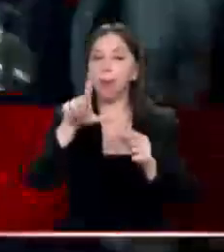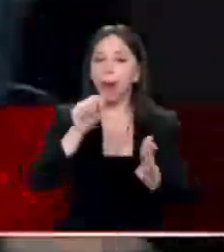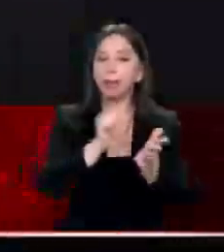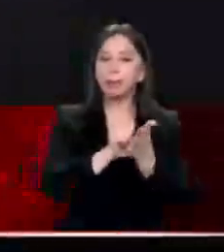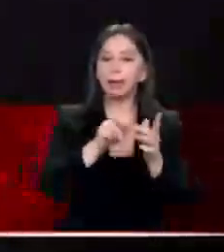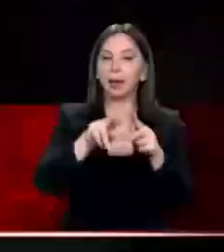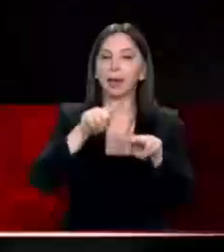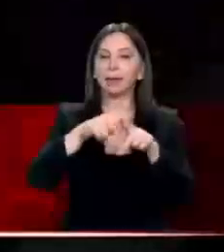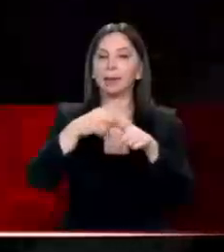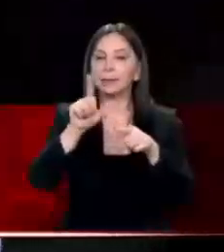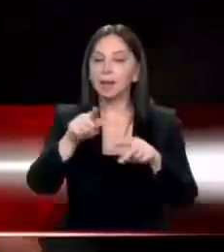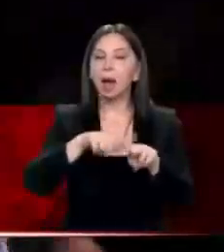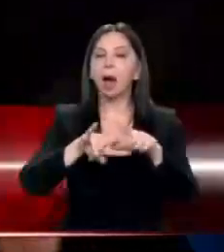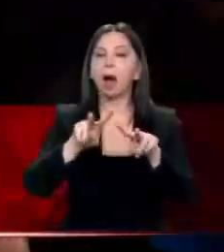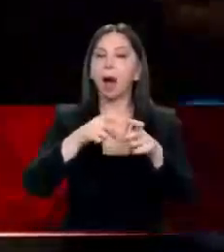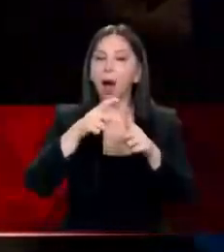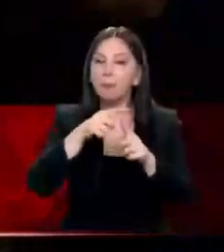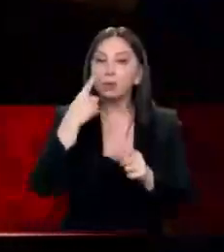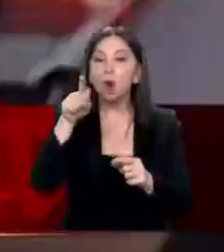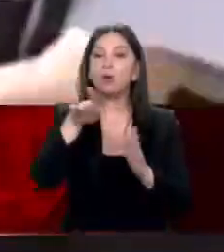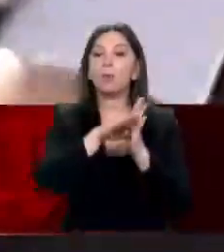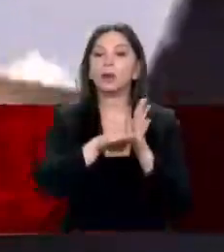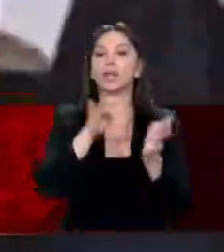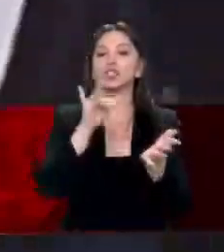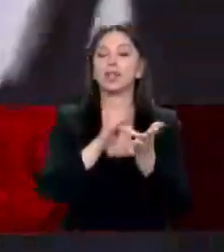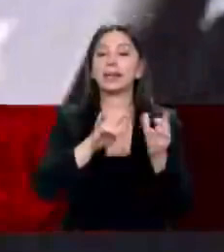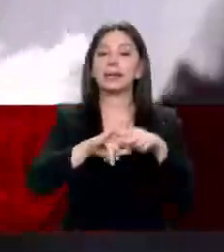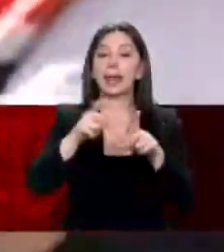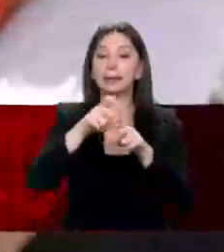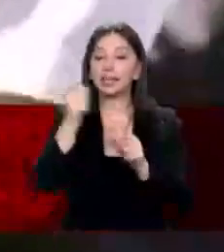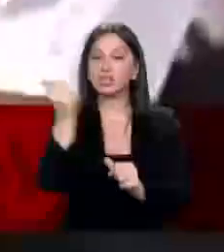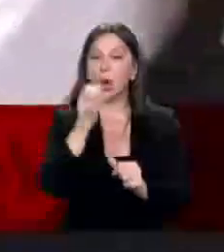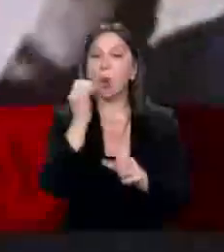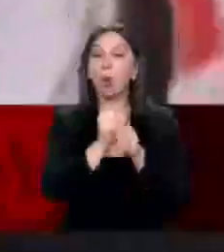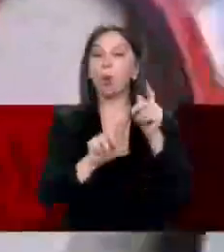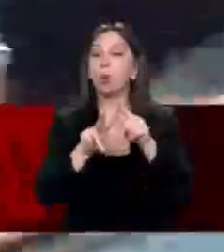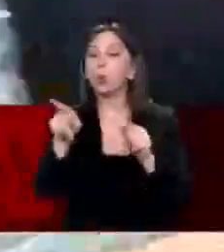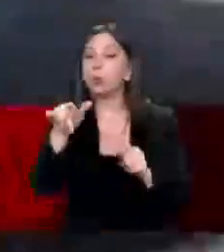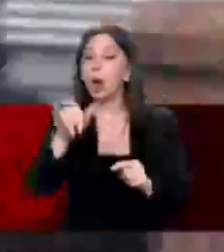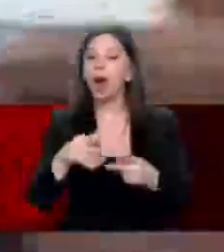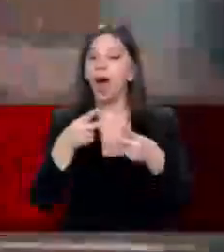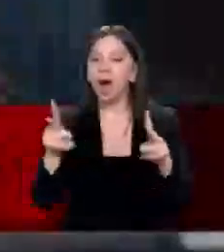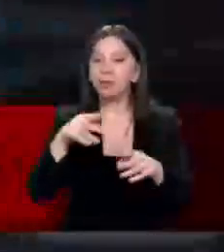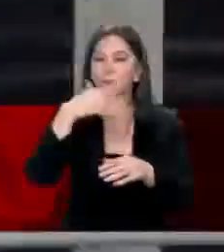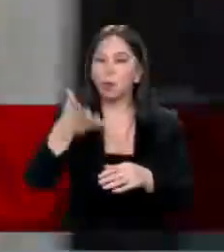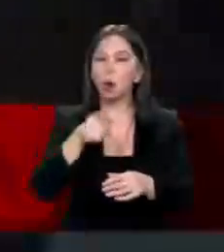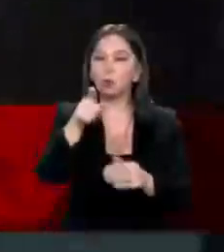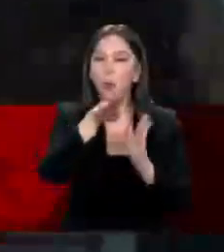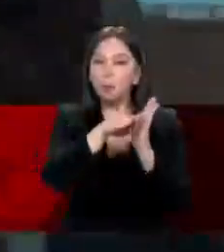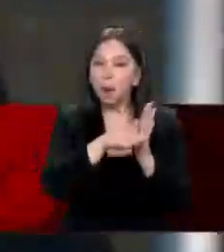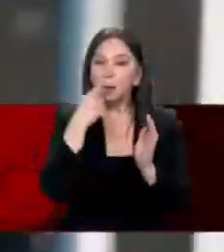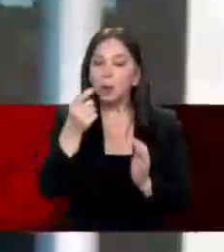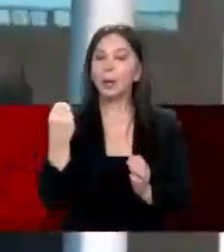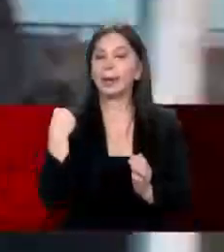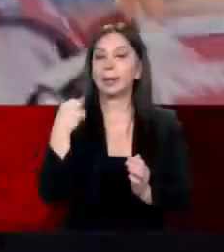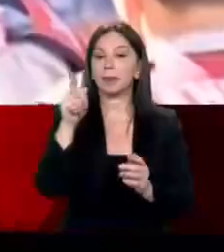gazeteciler Nazlı Ilıcak ve Ahmet Altan da ceza aldı bu maddeden. Hrant Dink'in katili Ogün Samas hakkında da tahliye sonrası yine bu maddeden yeni bir